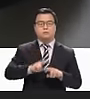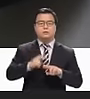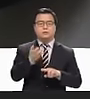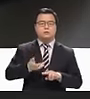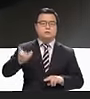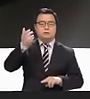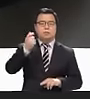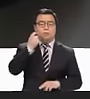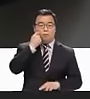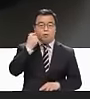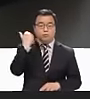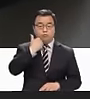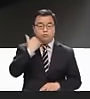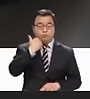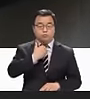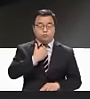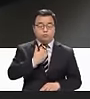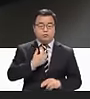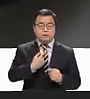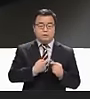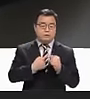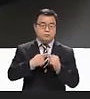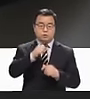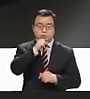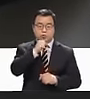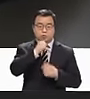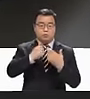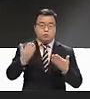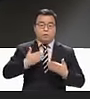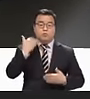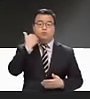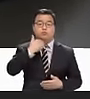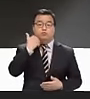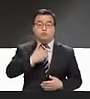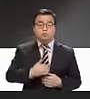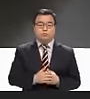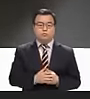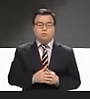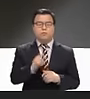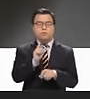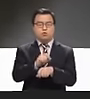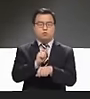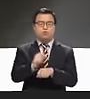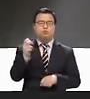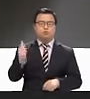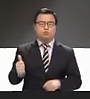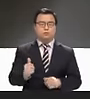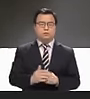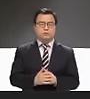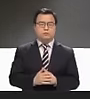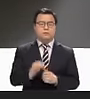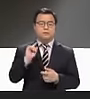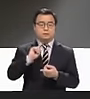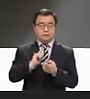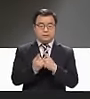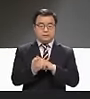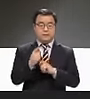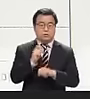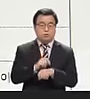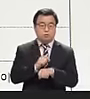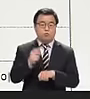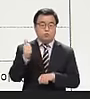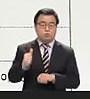친구는. 그럼 누가 금평을 1등수, 흔히 말하는 1등수, 1등수를 누가 받느냐? 교무부장이 받아요. 대신에 교무부장은 삶을